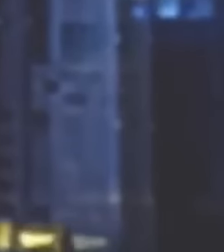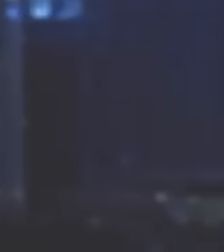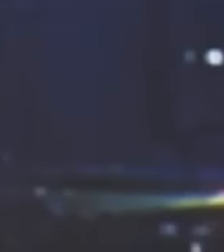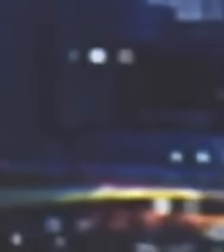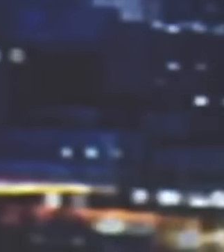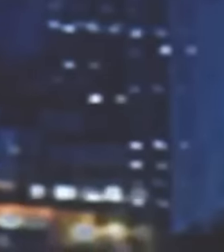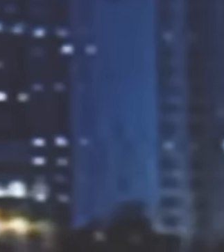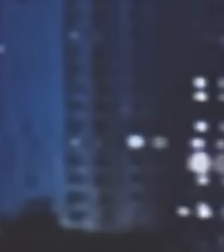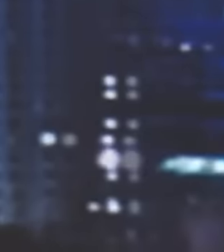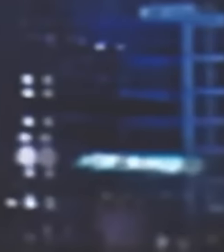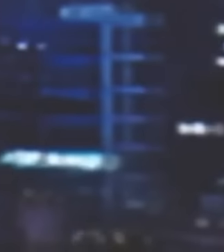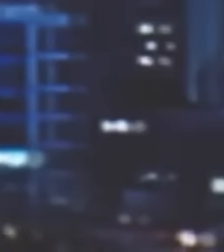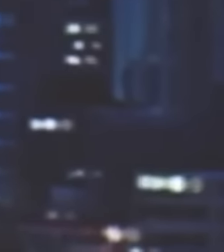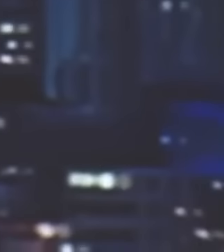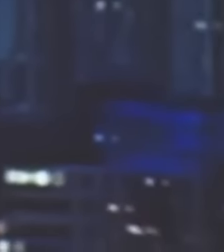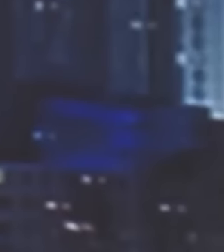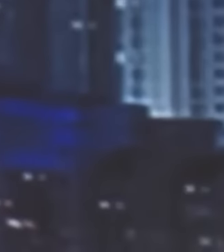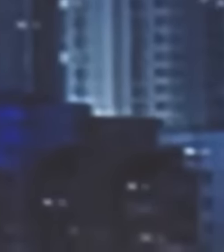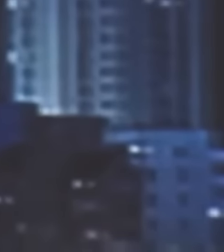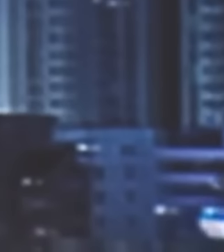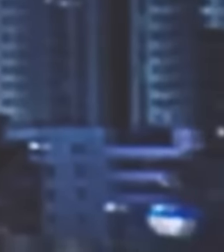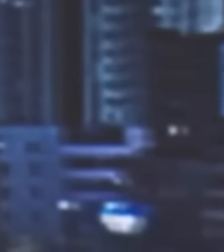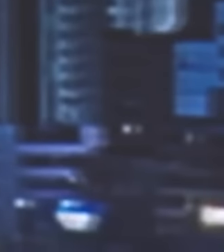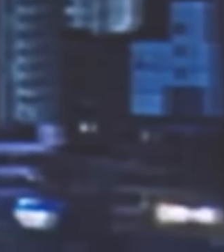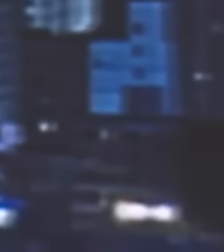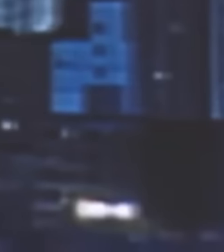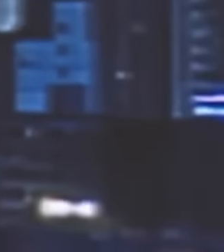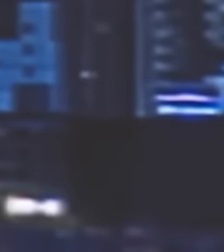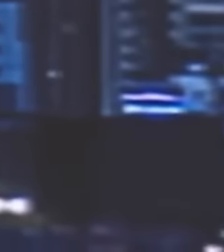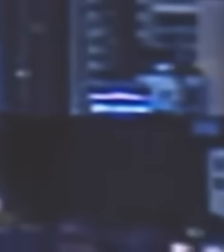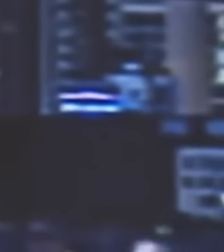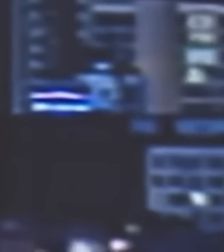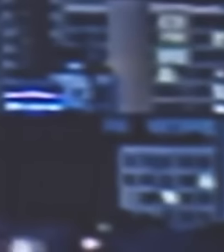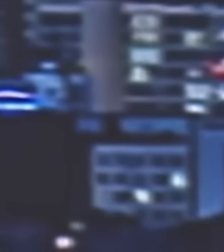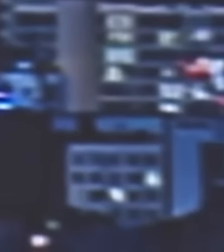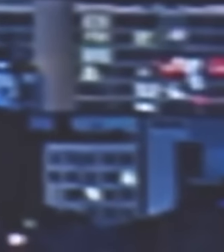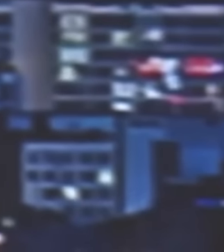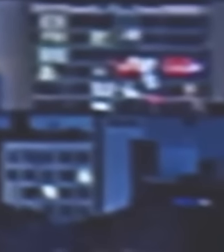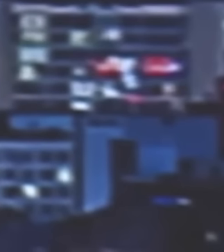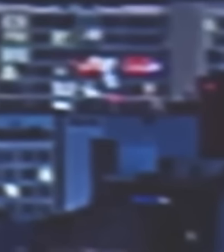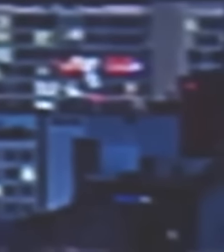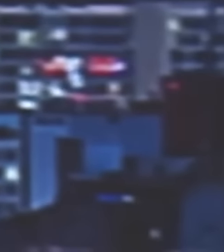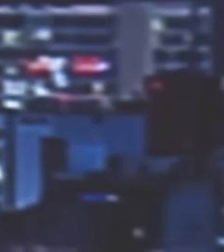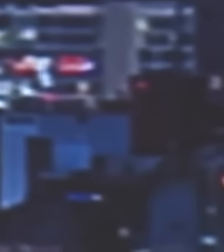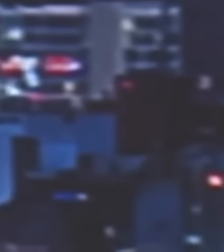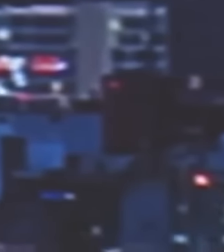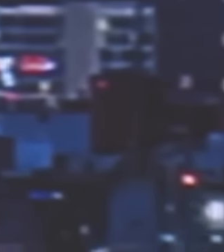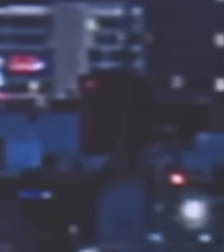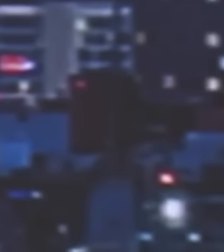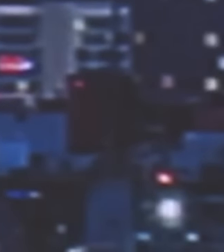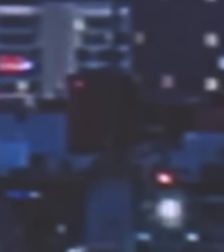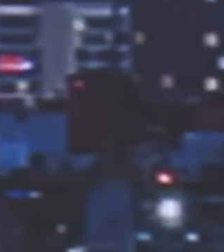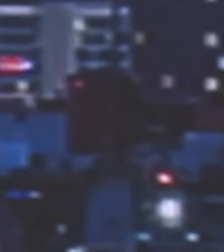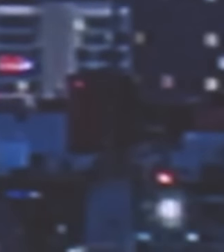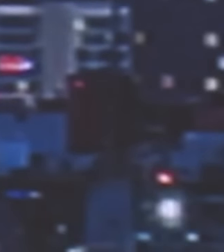JTBC 뉴스를 시청해 주셔서 고맙습니다. 저희는 저녁 6시 50분 뉴스룸에서 뵙겠습니다.